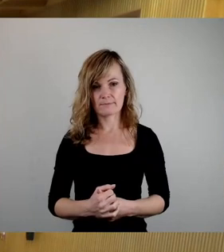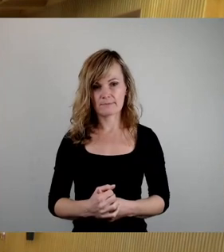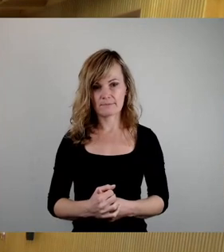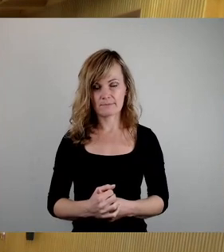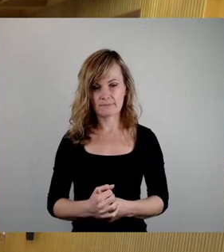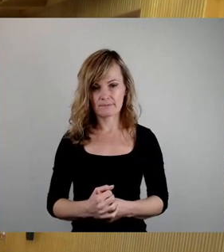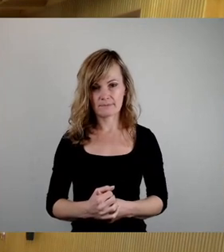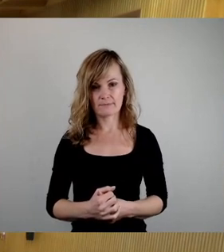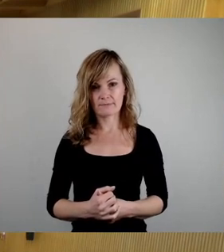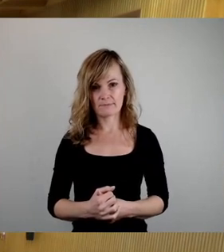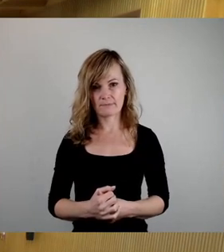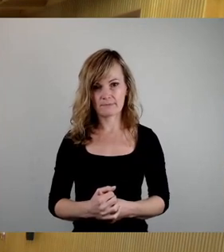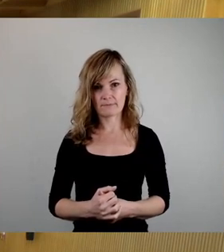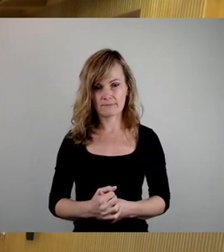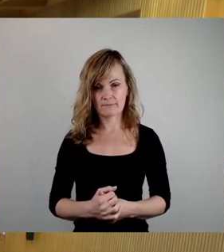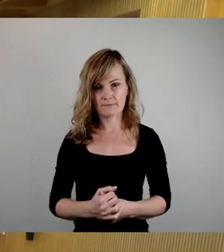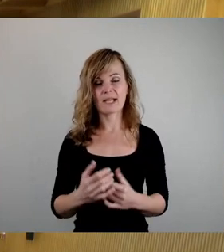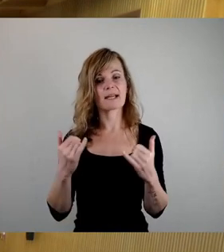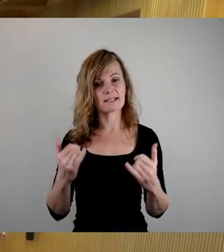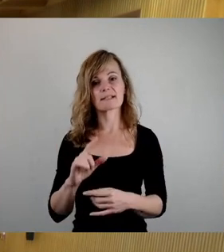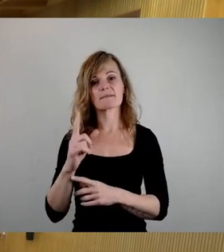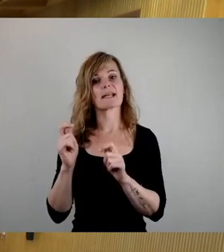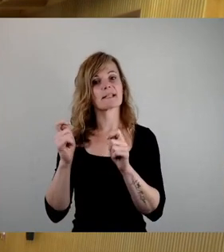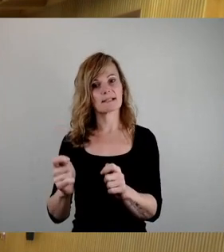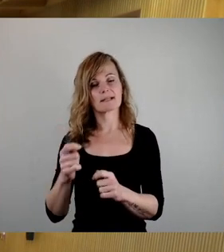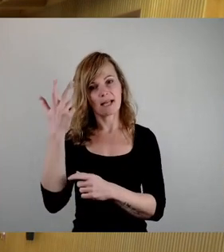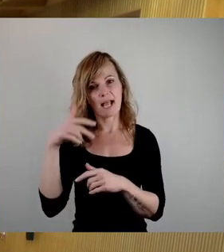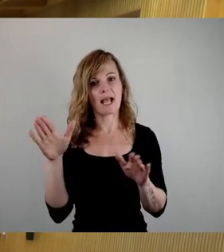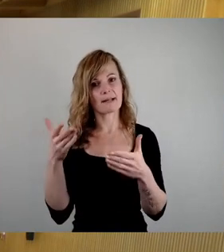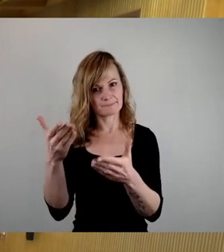So, jetzt wäre der zweite Antrag einzubringen. Herr Engel, bitte.